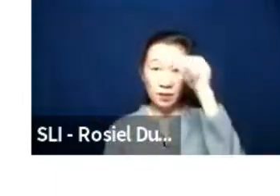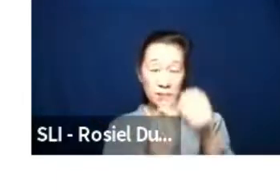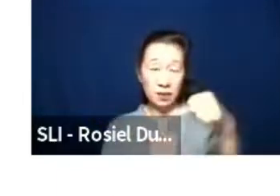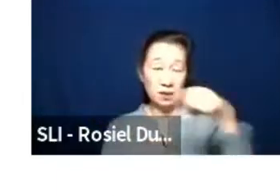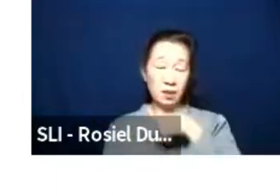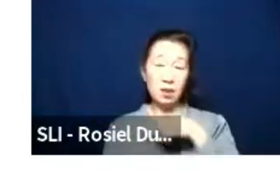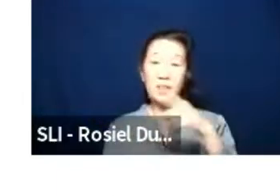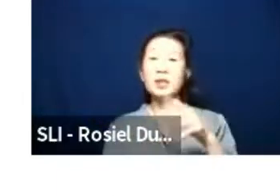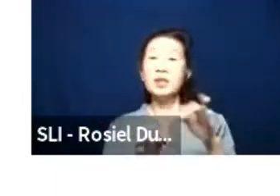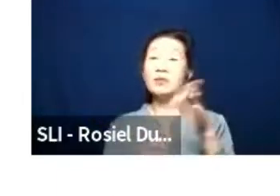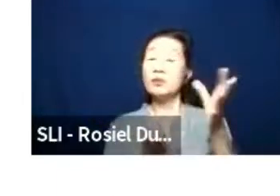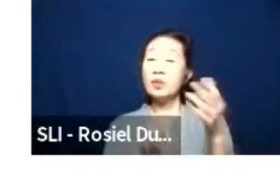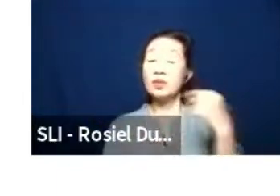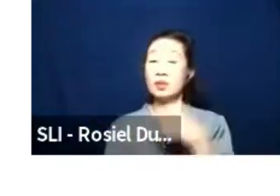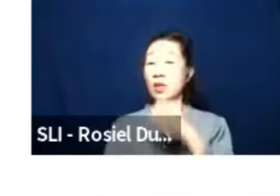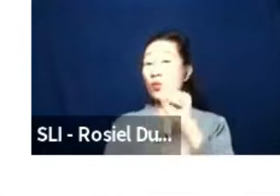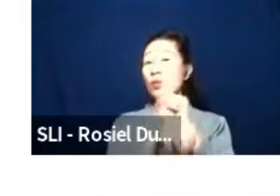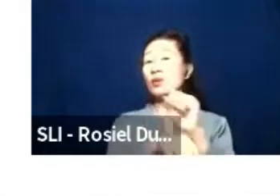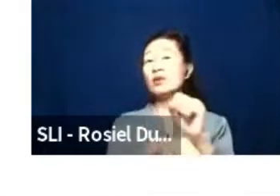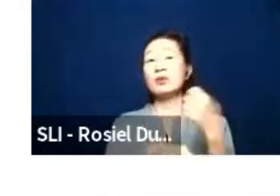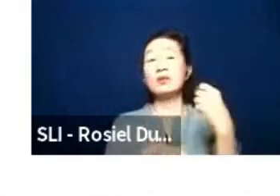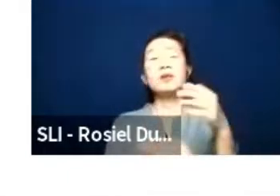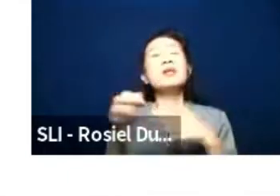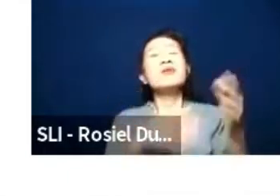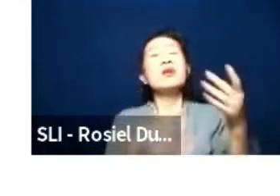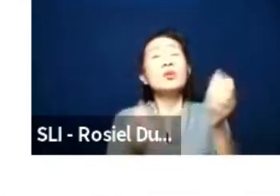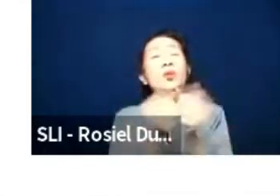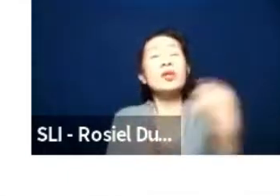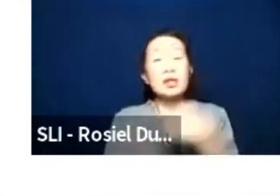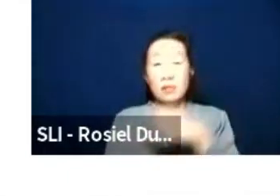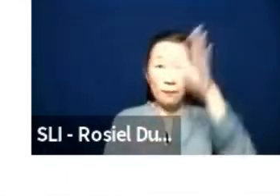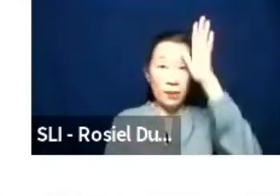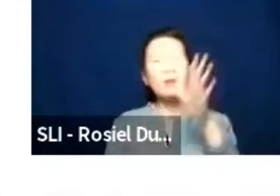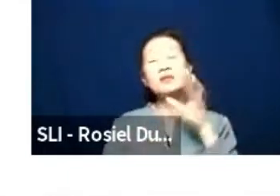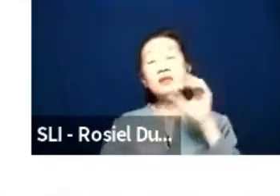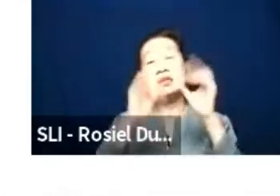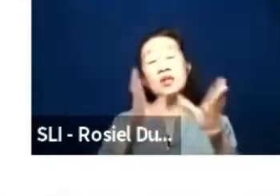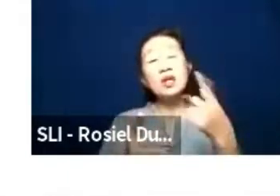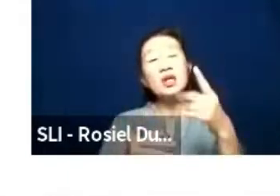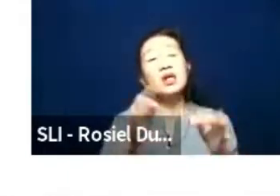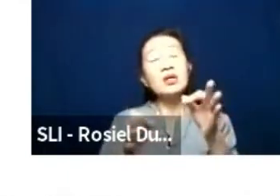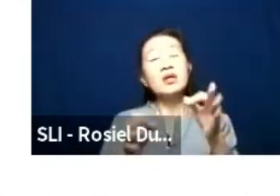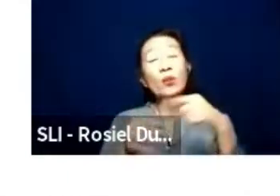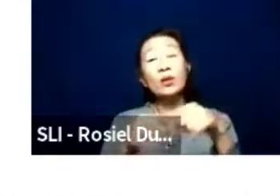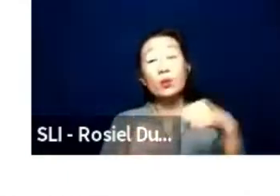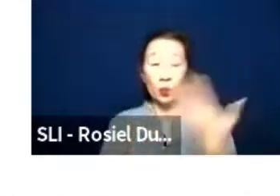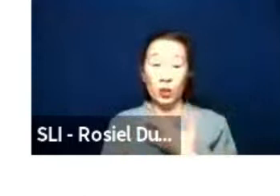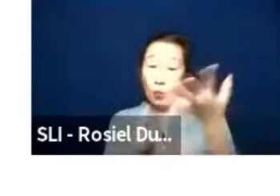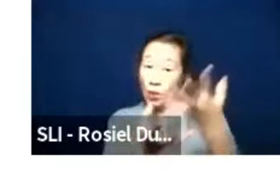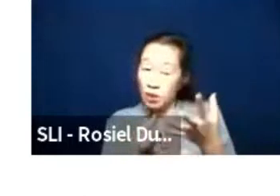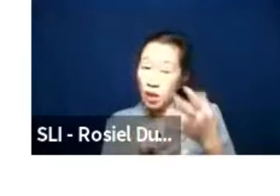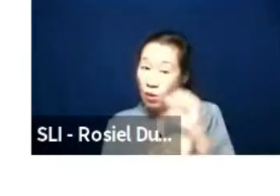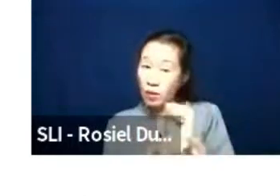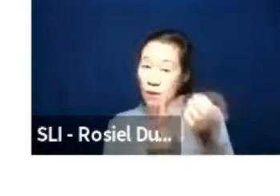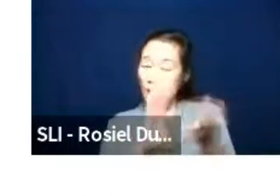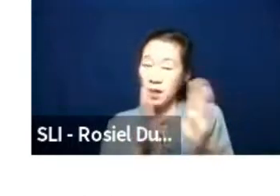pagka gusto natin yung trabaho, kahit sa atin na mga magulang, mga teachers, pag gusto natin yung trabaho natin, we become